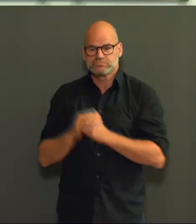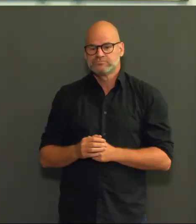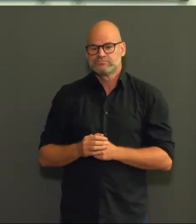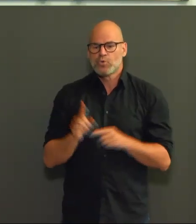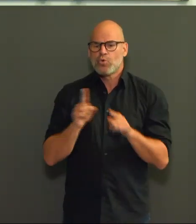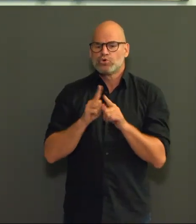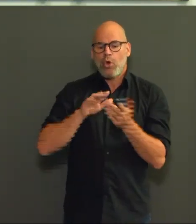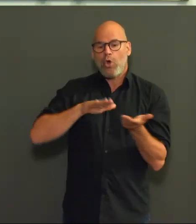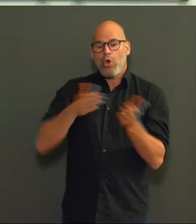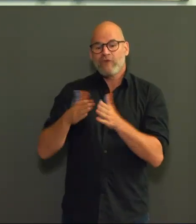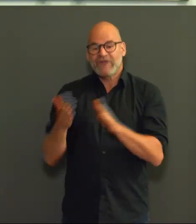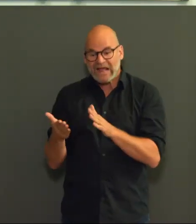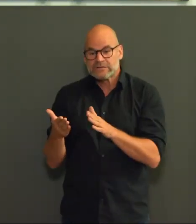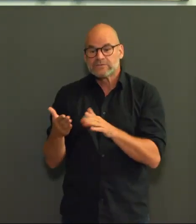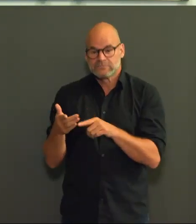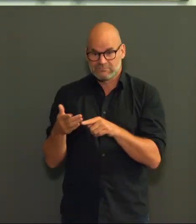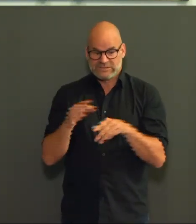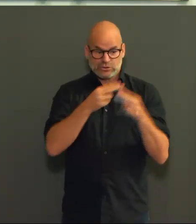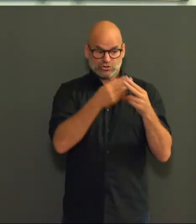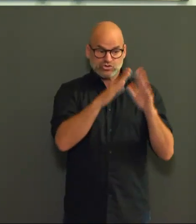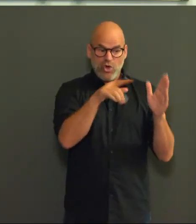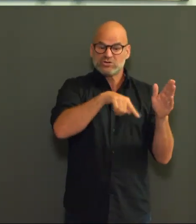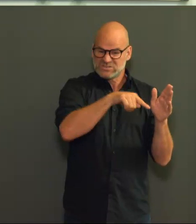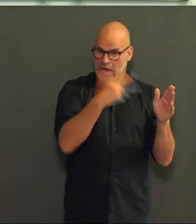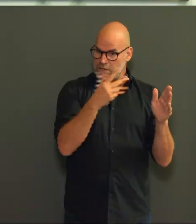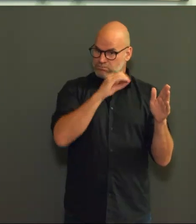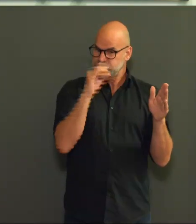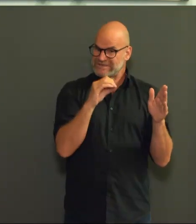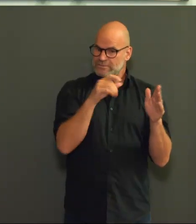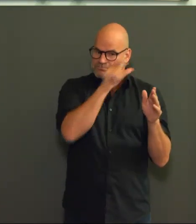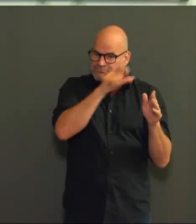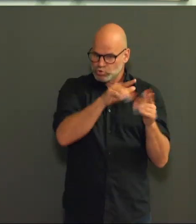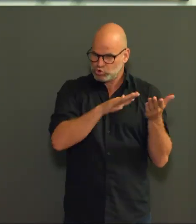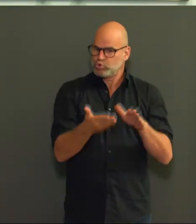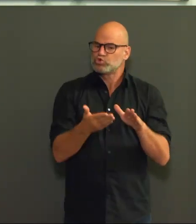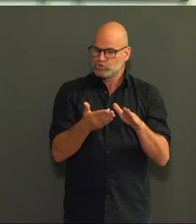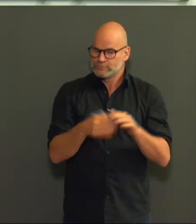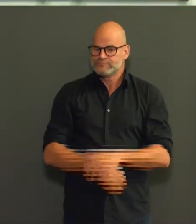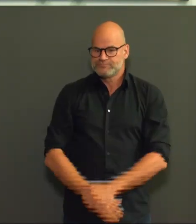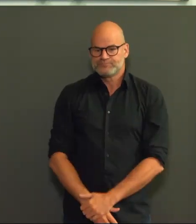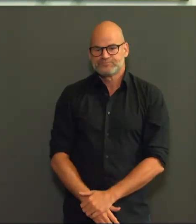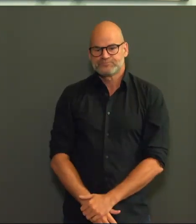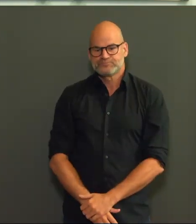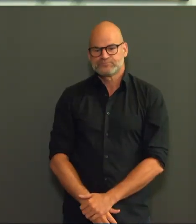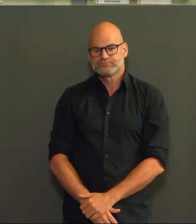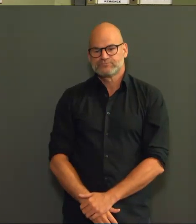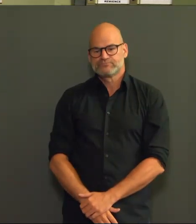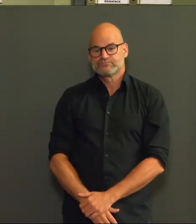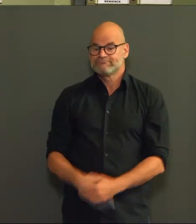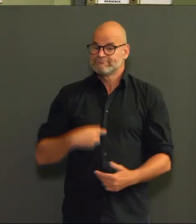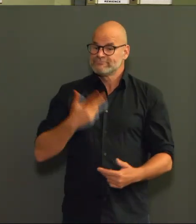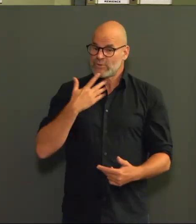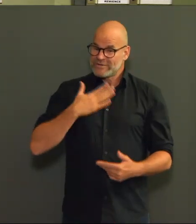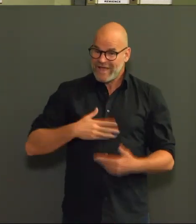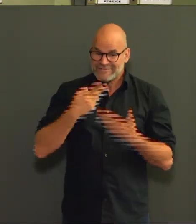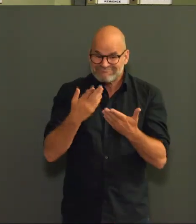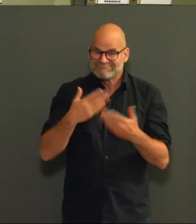Dan rest mij enkel nog om u nog een heel fijn weekend te wensen en u te bedanken voor uw aandacht.